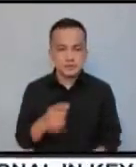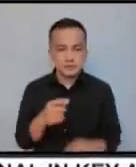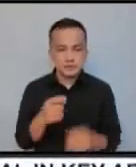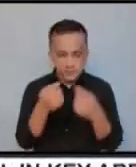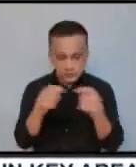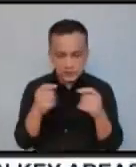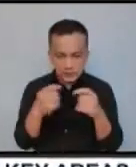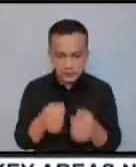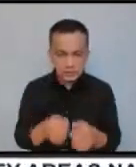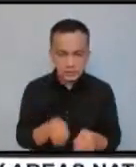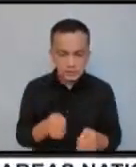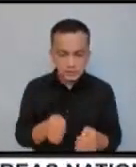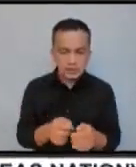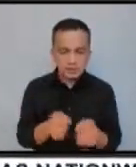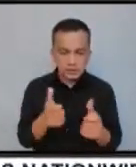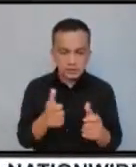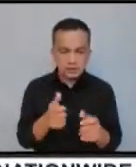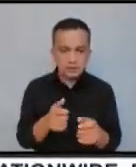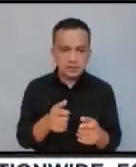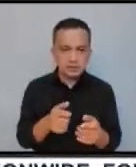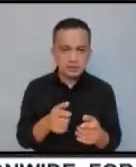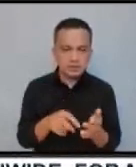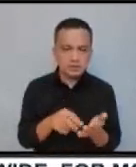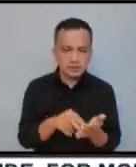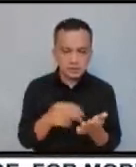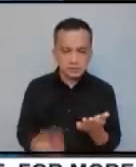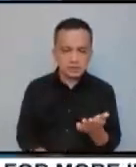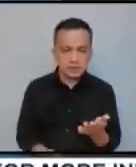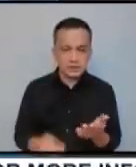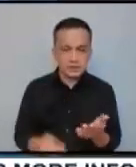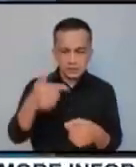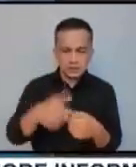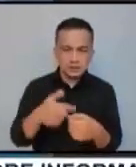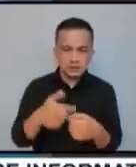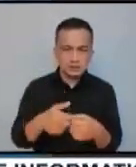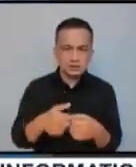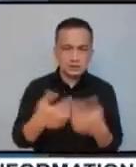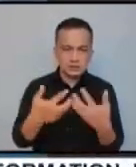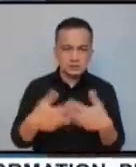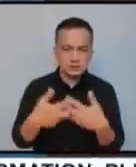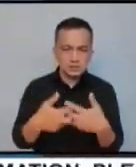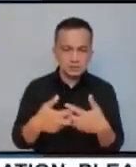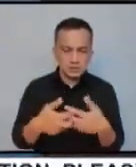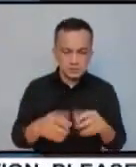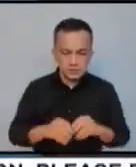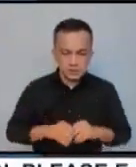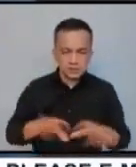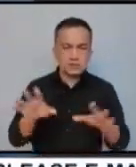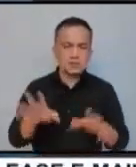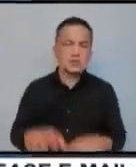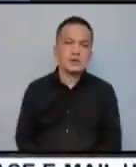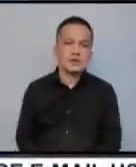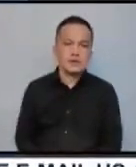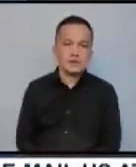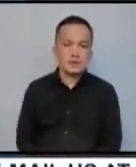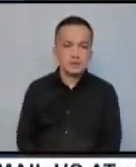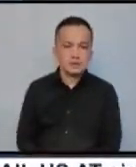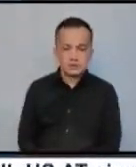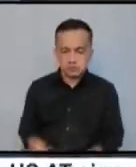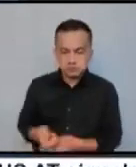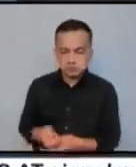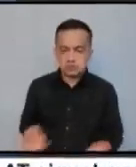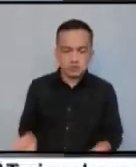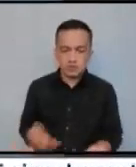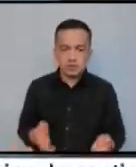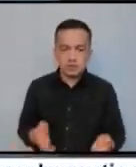biglang nahulog ang reserbang isang galon ng gasolina sa makina na nagdulot ng spark. Sinubukan apulahin ni Mahalail ang